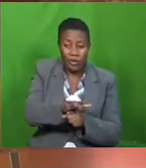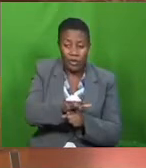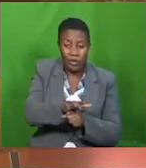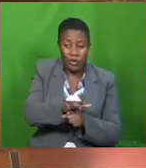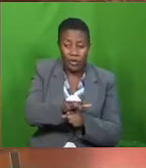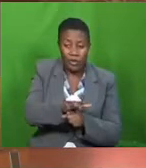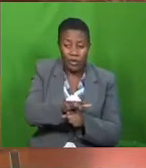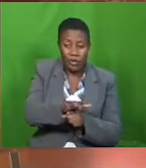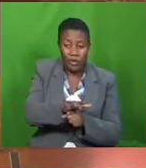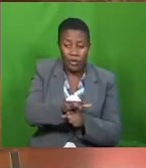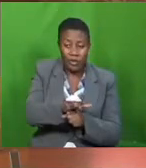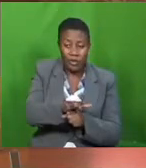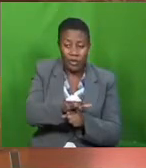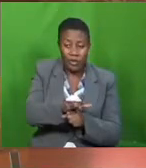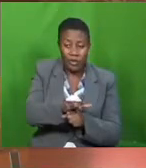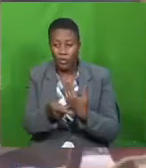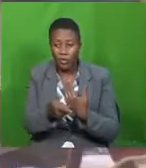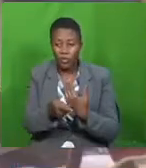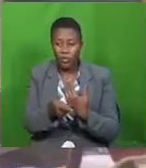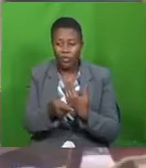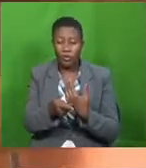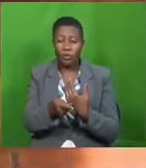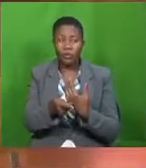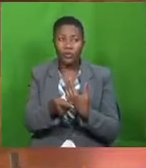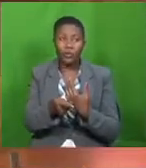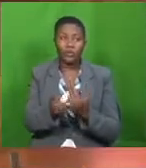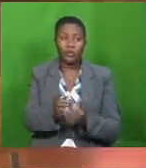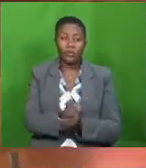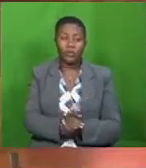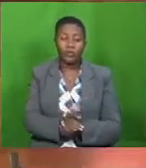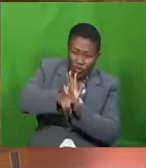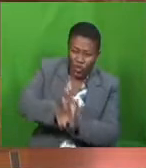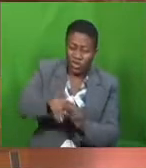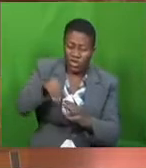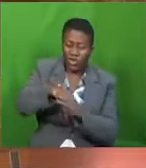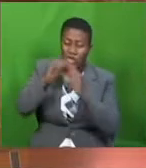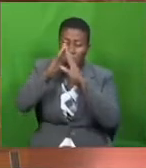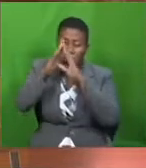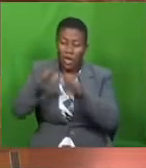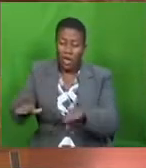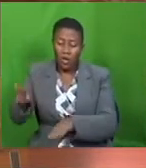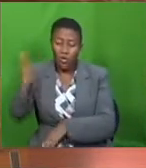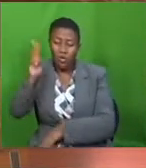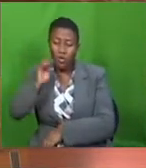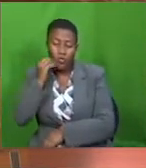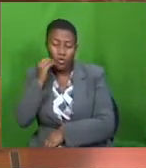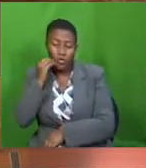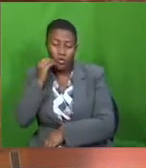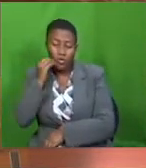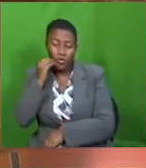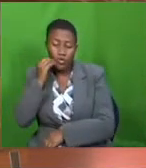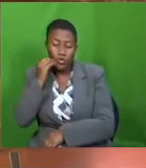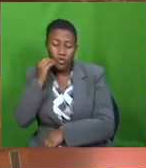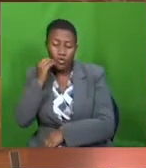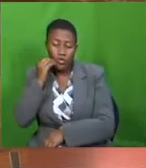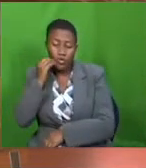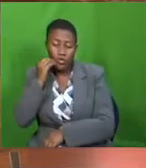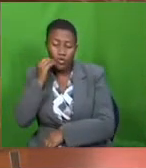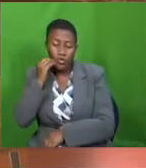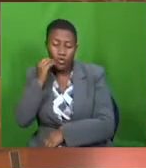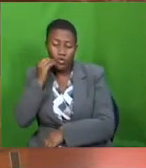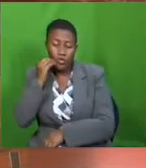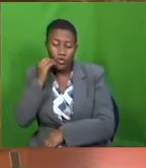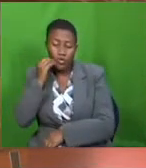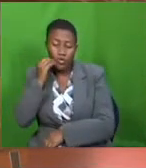down sika e baaye from the various eye funding source na owie ye no soso